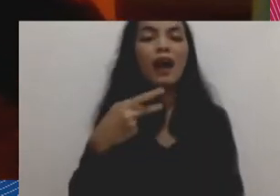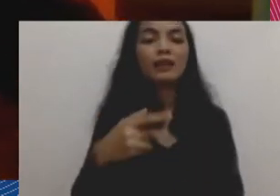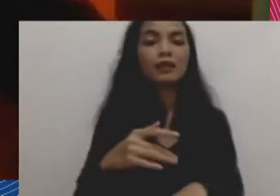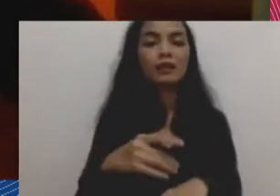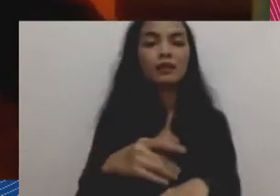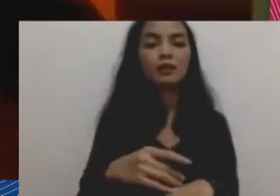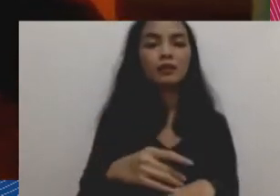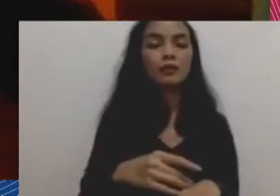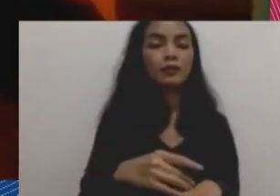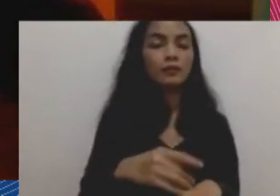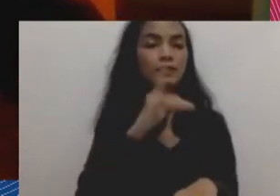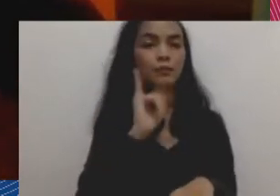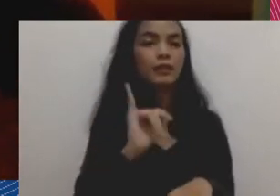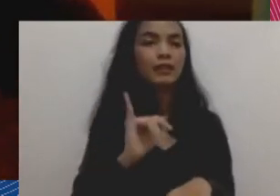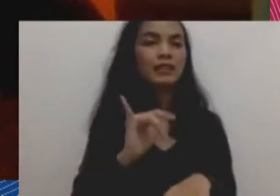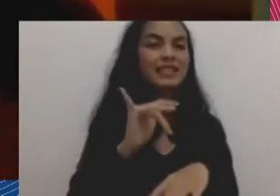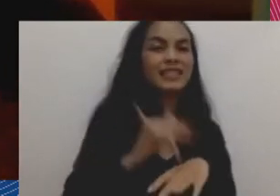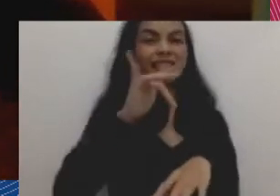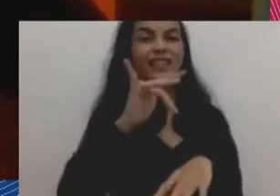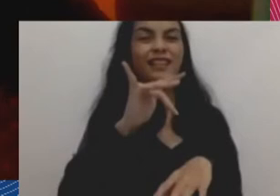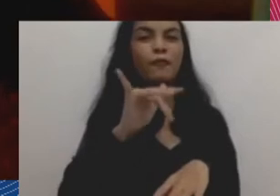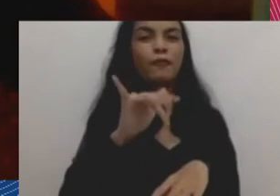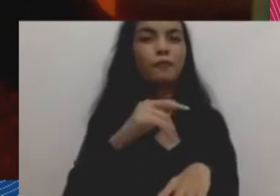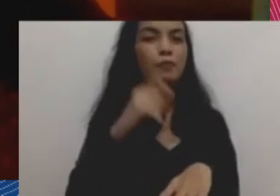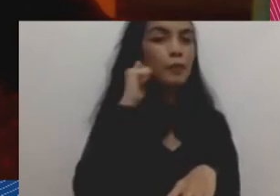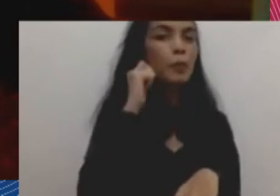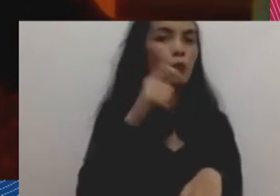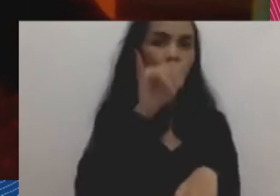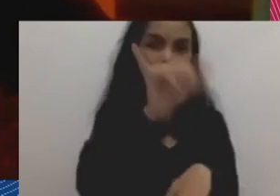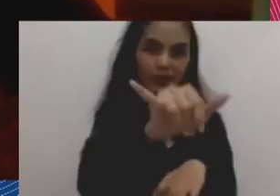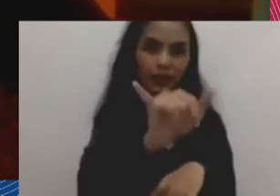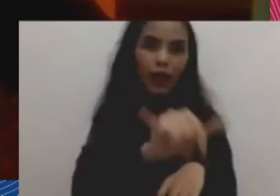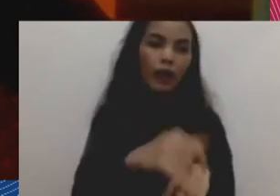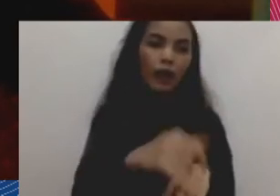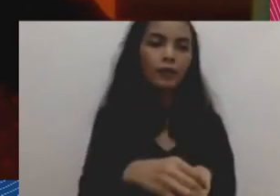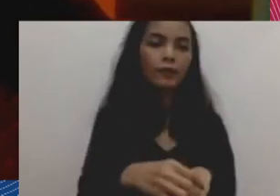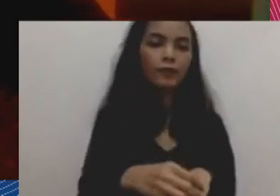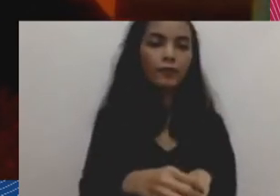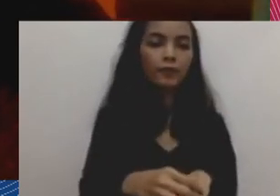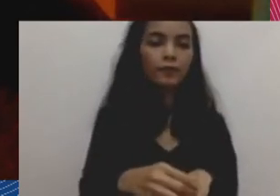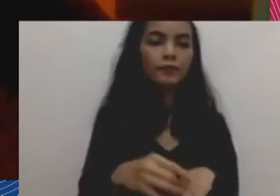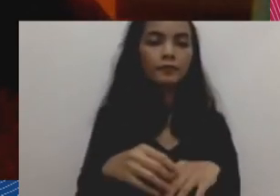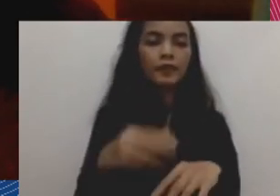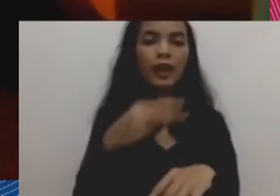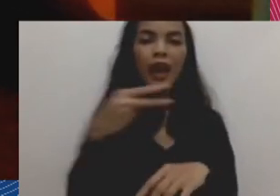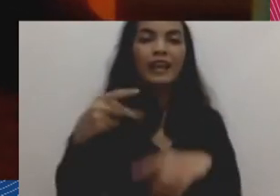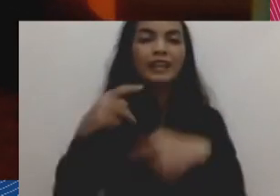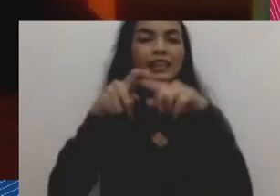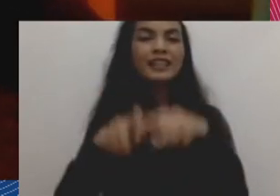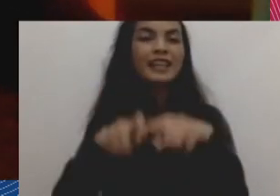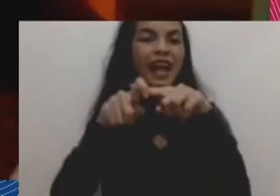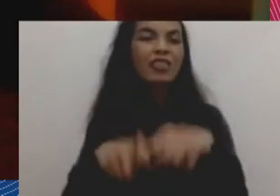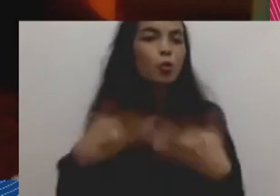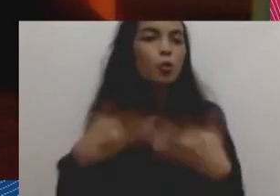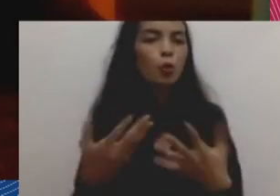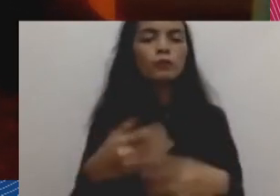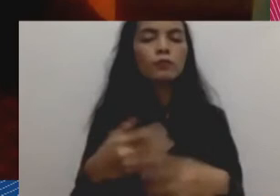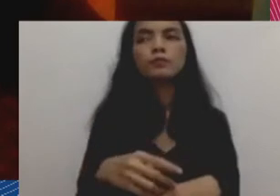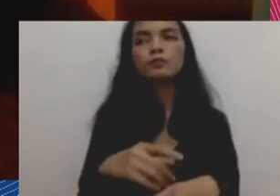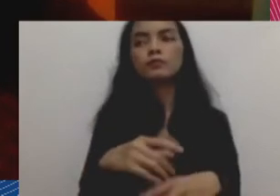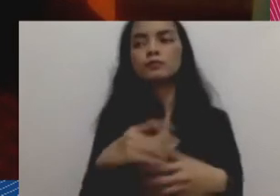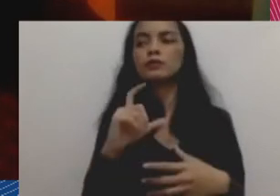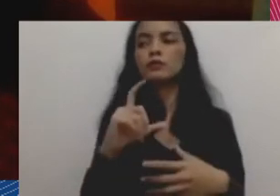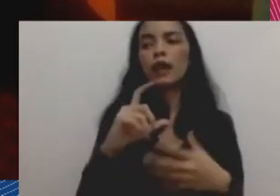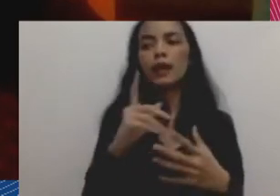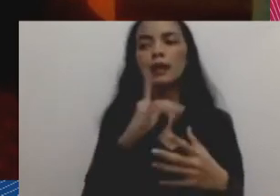sensitivitas, gender sensitivity-nya tentu lebih baik. Nah, tinggal bagaimana kita membangun atau